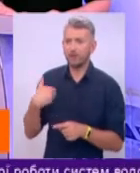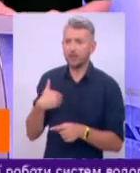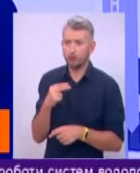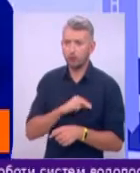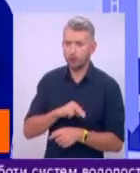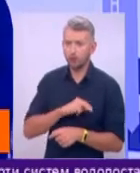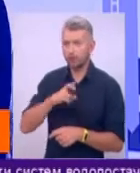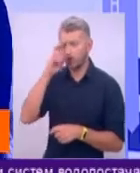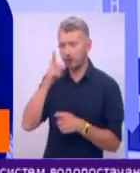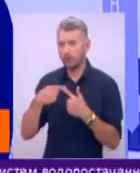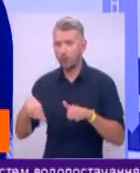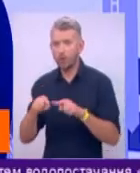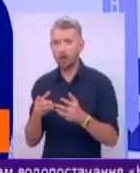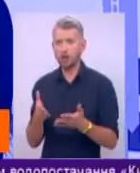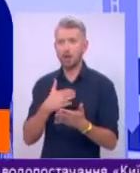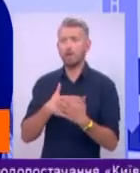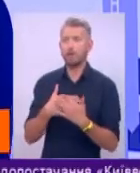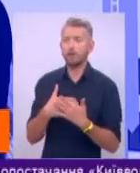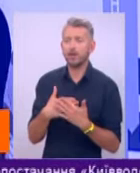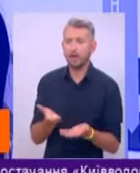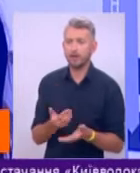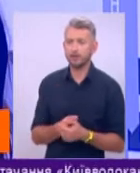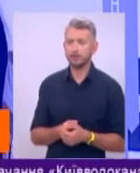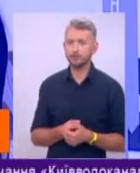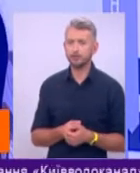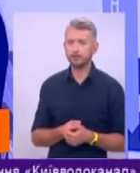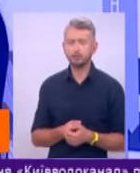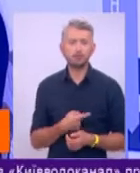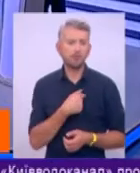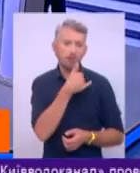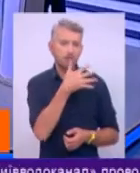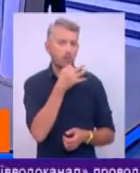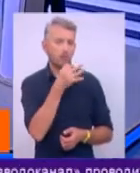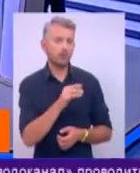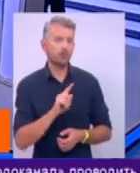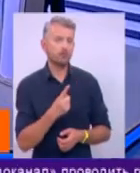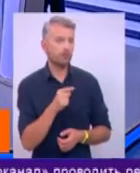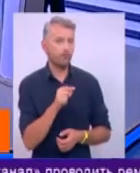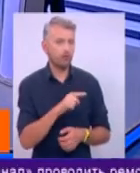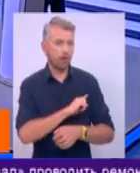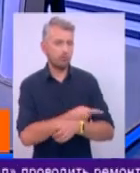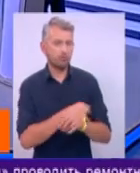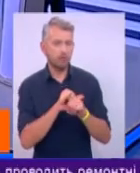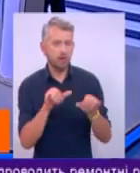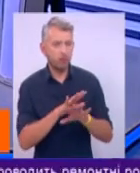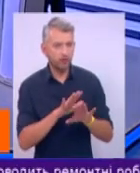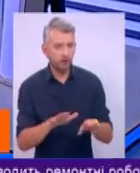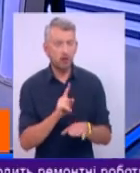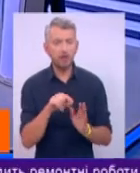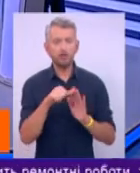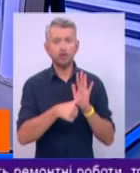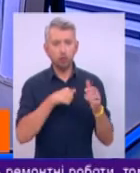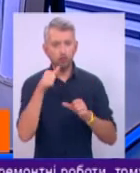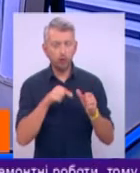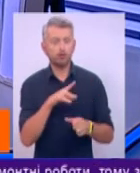працюють державні органи, волонтери ті ж самі. Я не можу сказати, чому вона не посилилася, але в 16-му